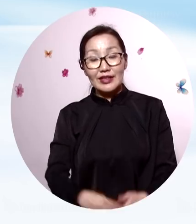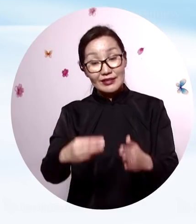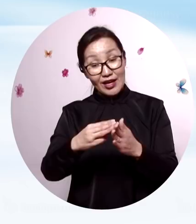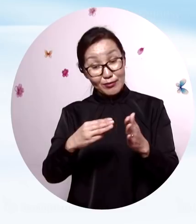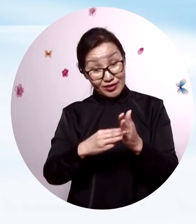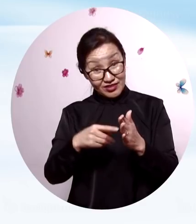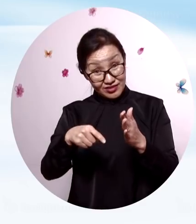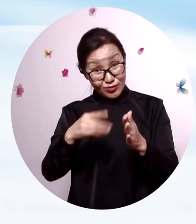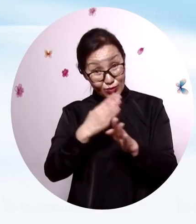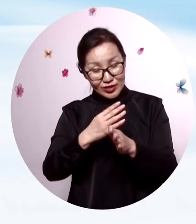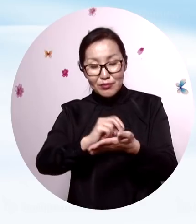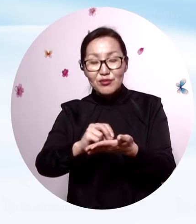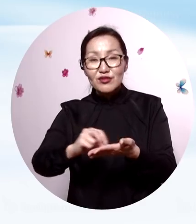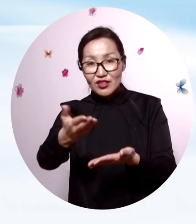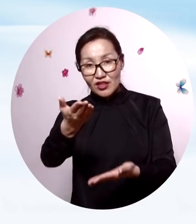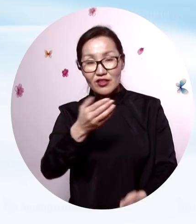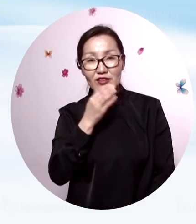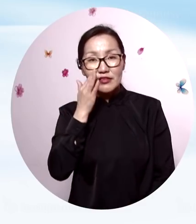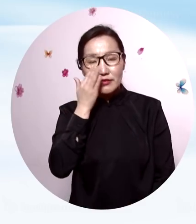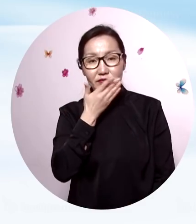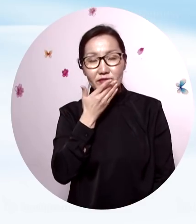Тайлбарлаад бичээрэй хүүхдүүд.